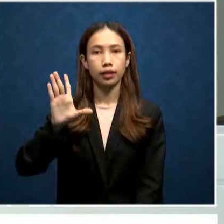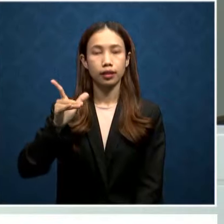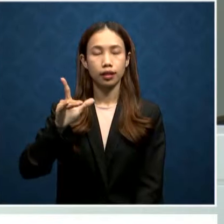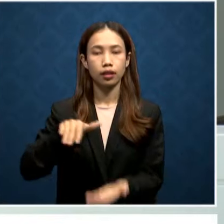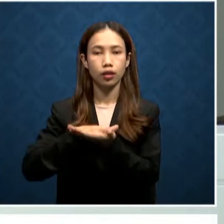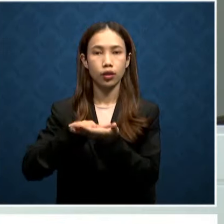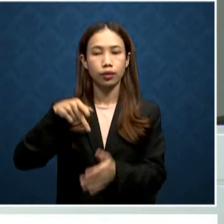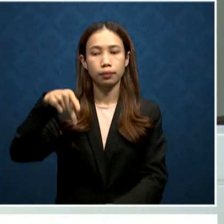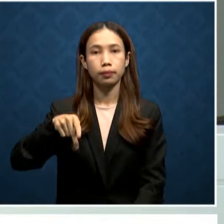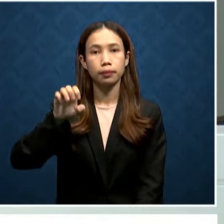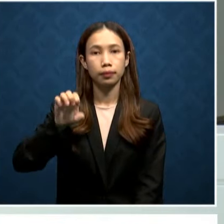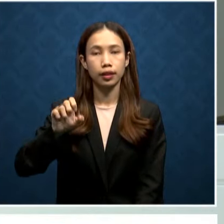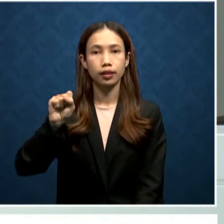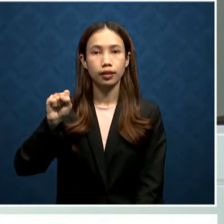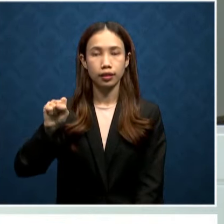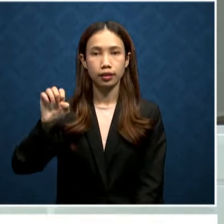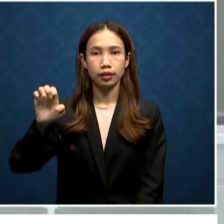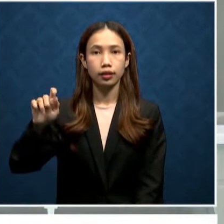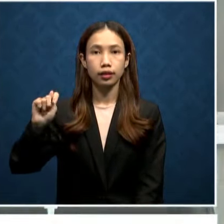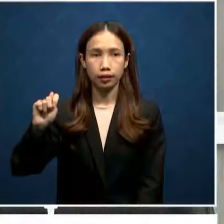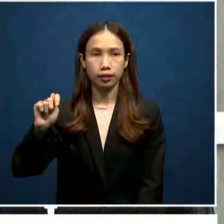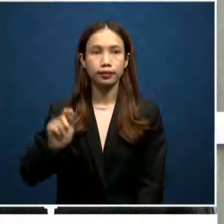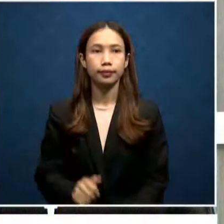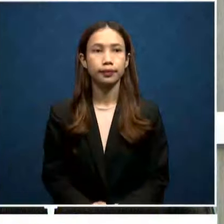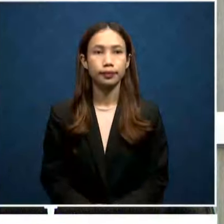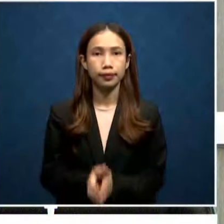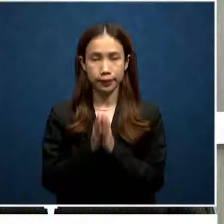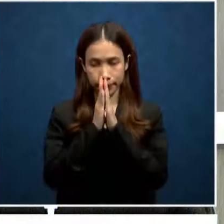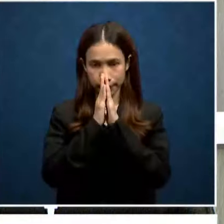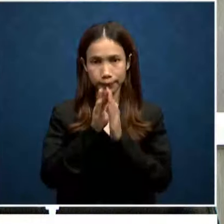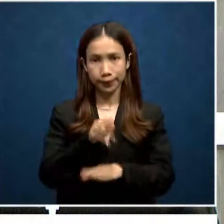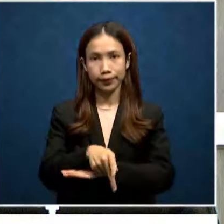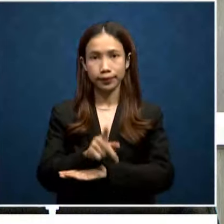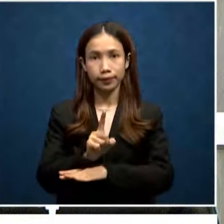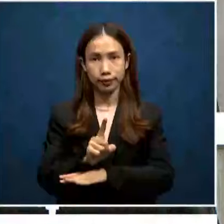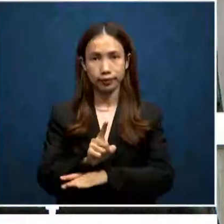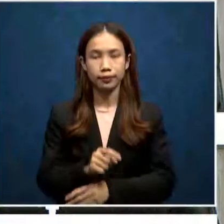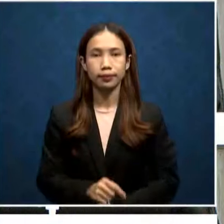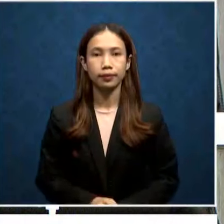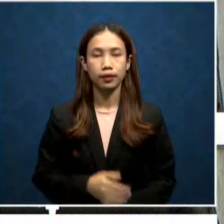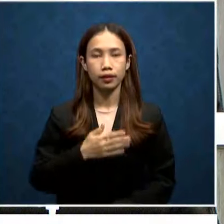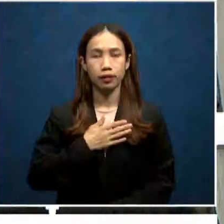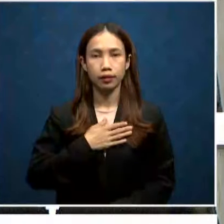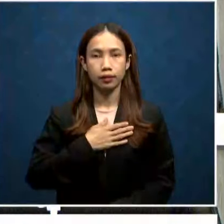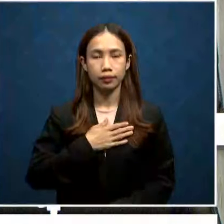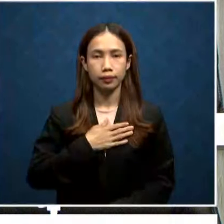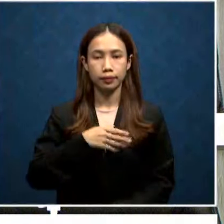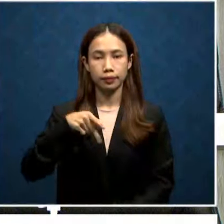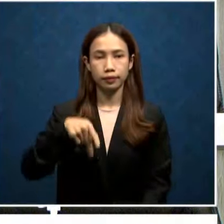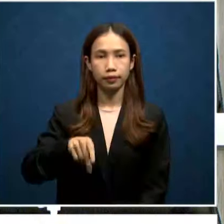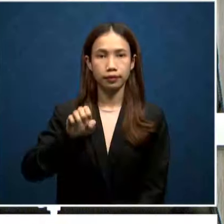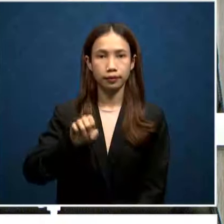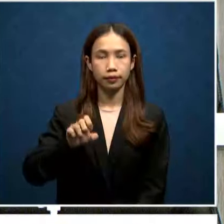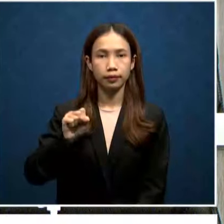พิสิทธิ์เปาอินครับกราบเรียนท่านประธานพฤฒสภาที่เคารพกระผมพล.ตำรวจตรีพิสิทธิ์